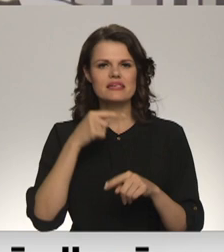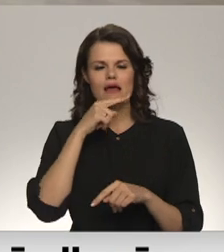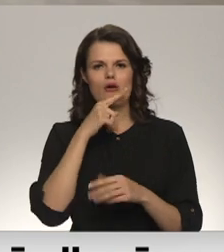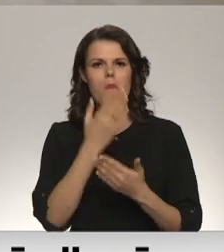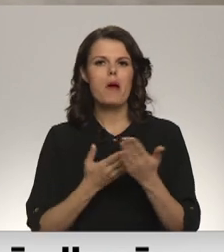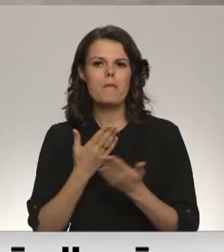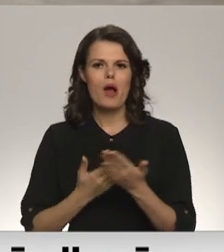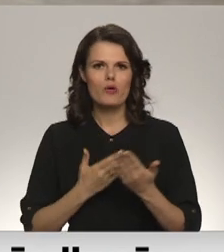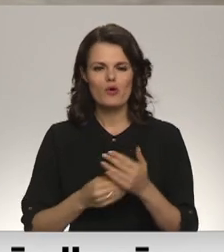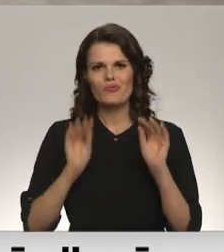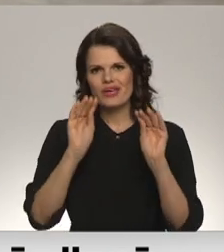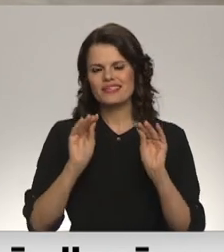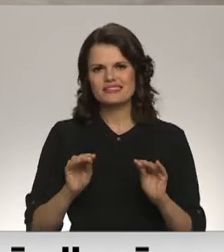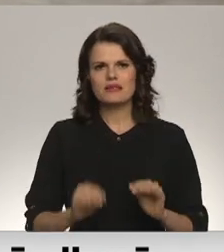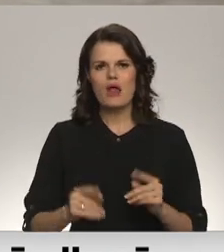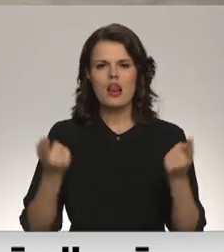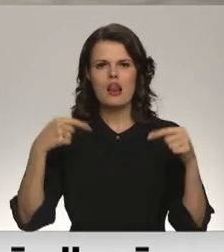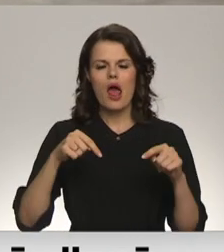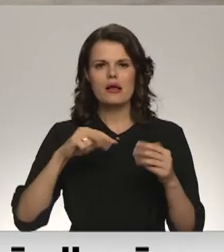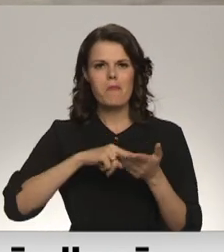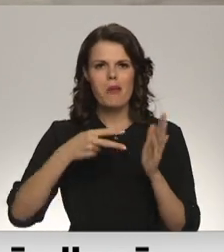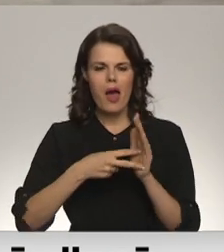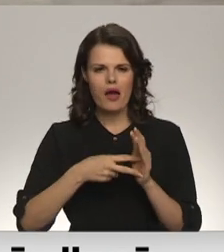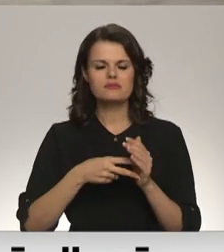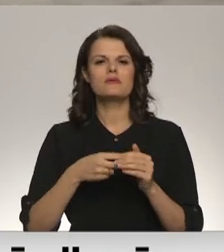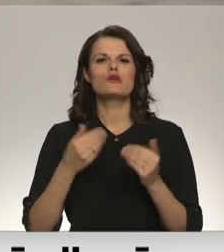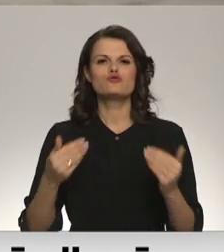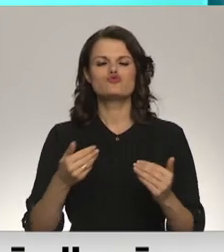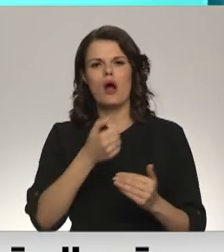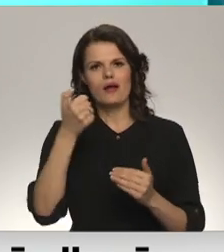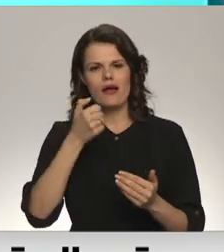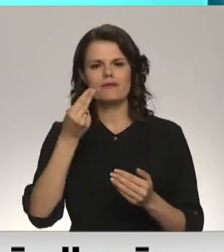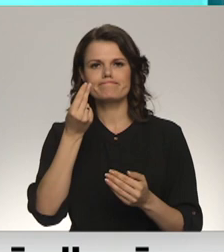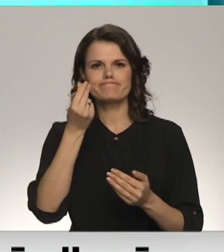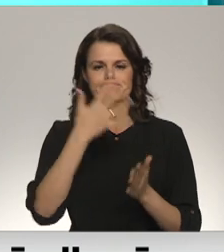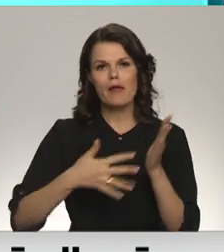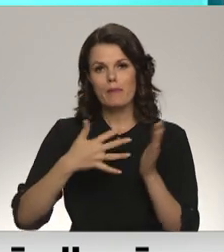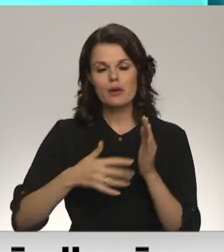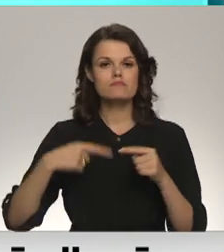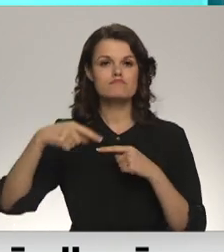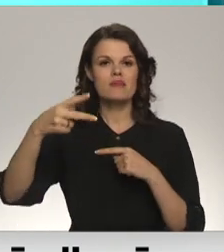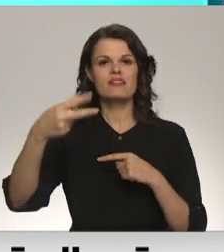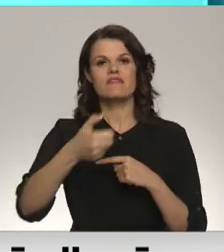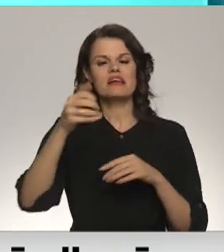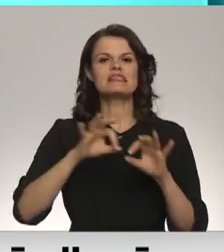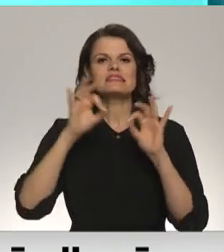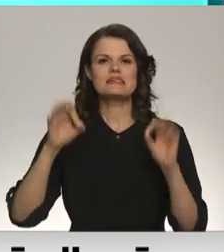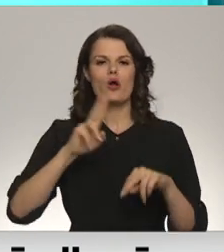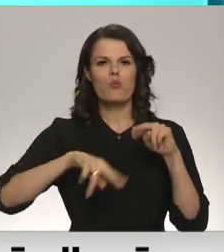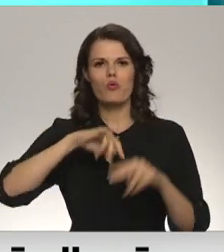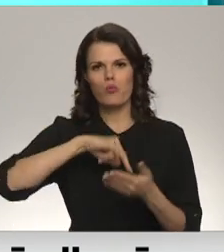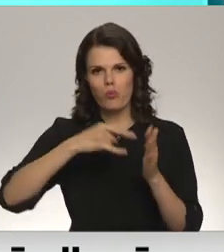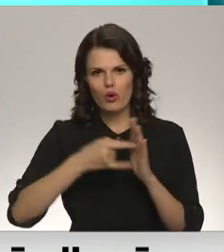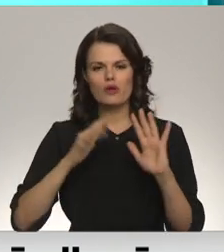pamatojums. Izstrādātais laika grafiks paredz šogad veikt finanšu aprēķinu. Tuvākajos divos gados sāk būvprojektu, bet